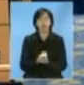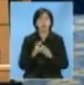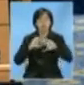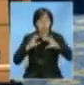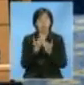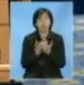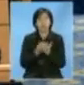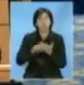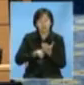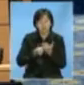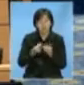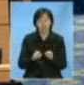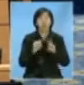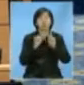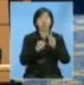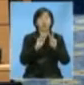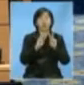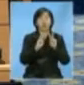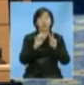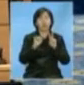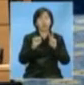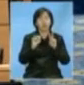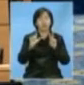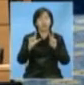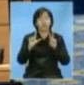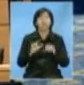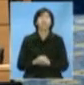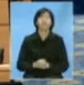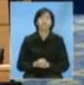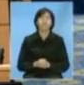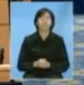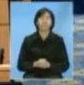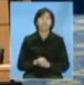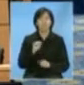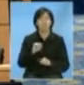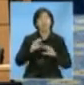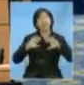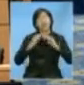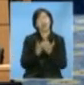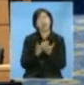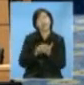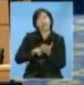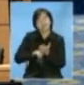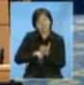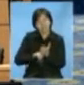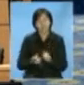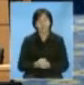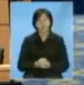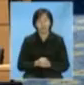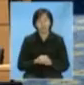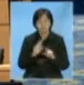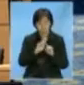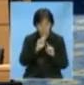หนี้ถึง 2.6 แสนล้านบาทนี่คือรัฐบาลเป็นหนี้ครับกองที่2